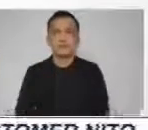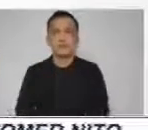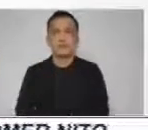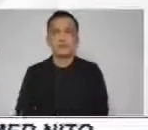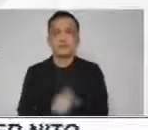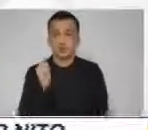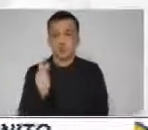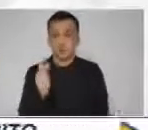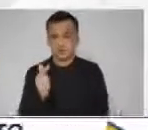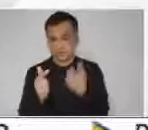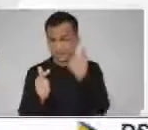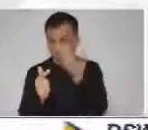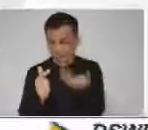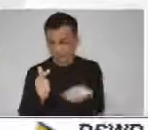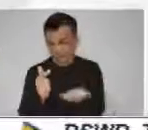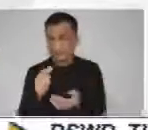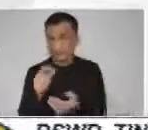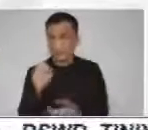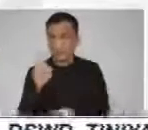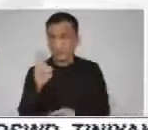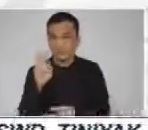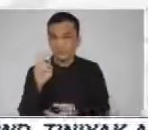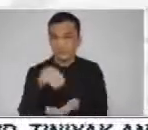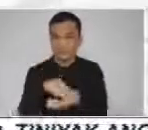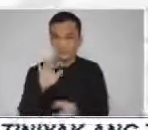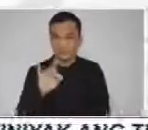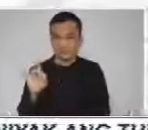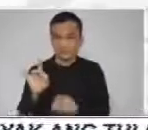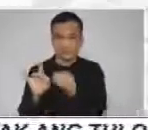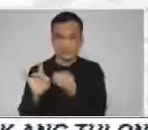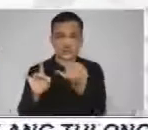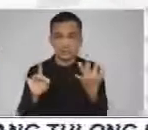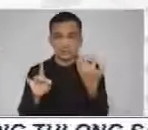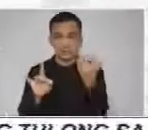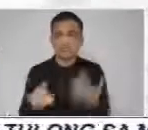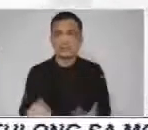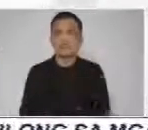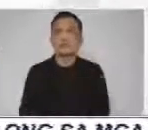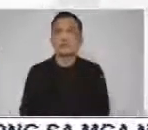nito, kabilang sa mga nagpapagatas na ina at sa mga may